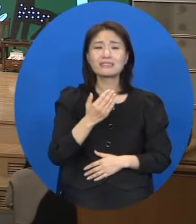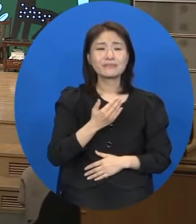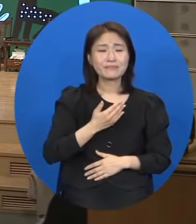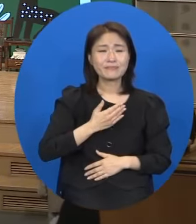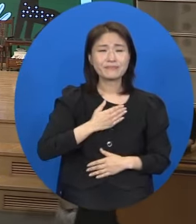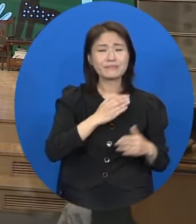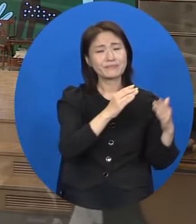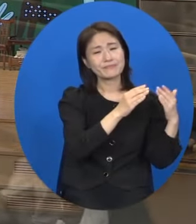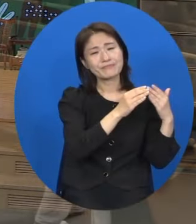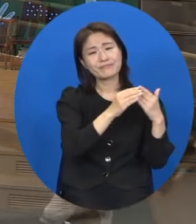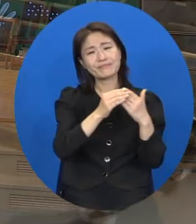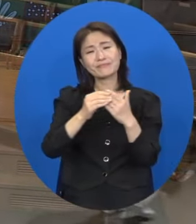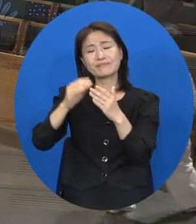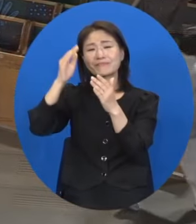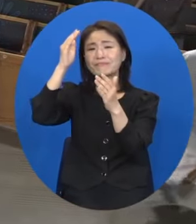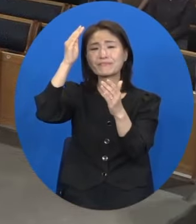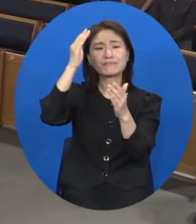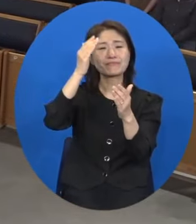날